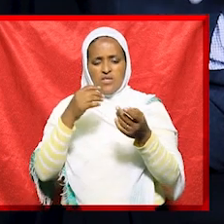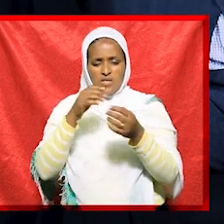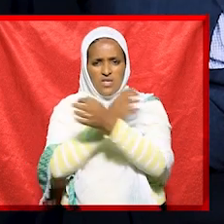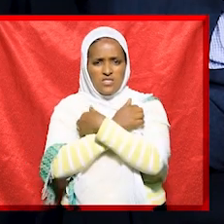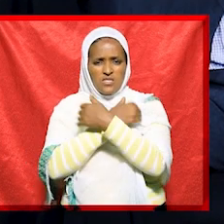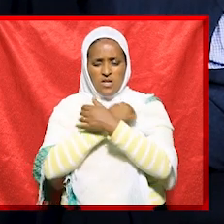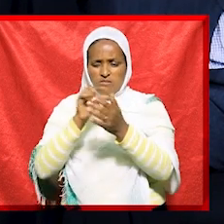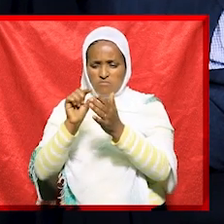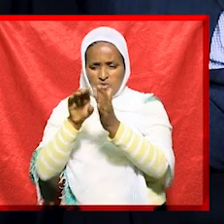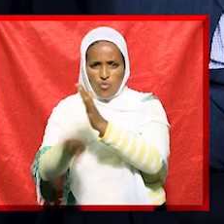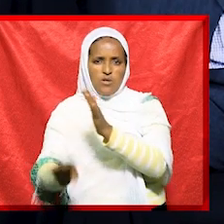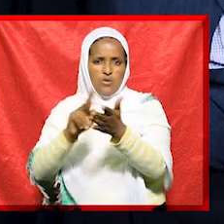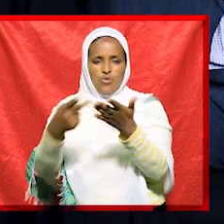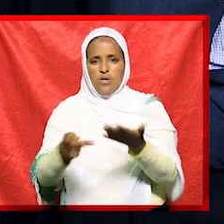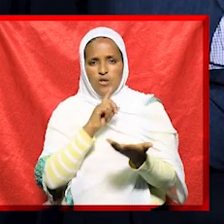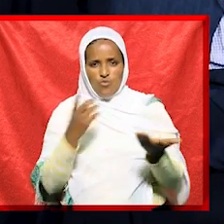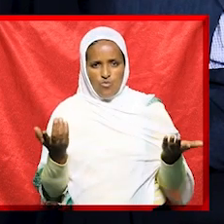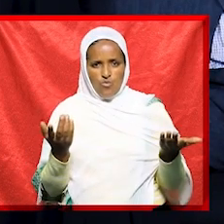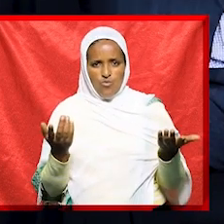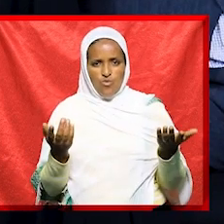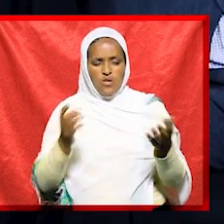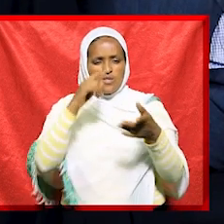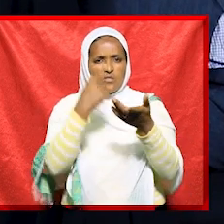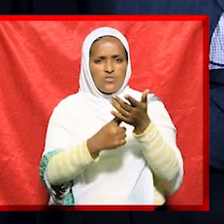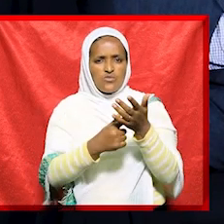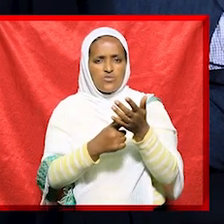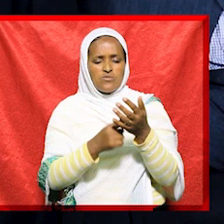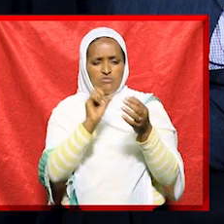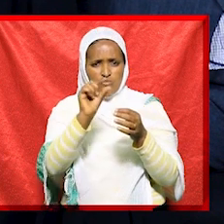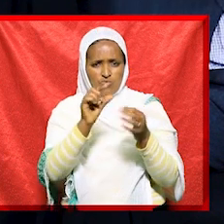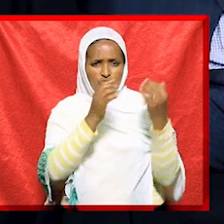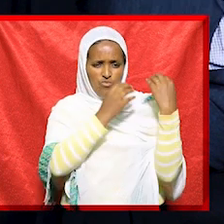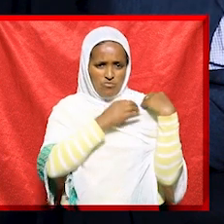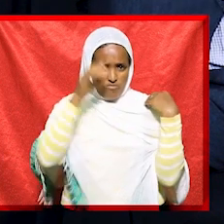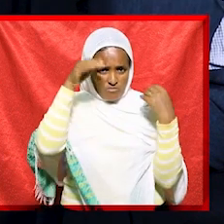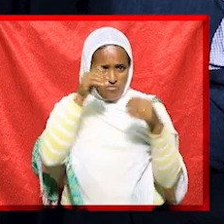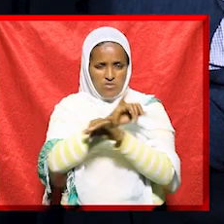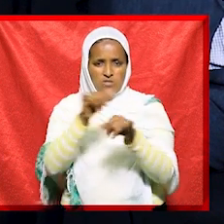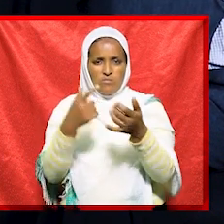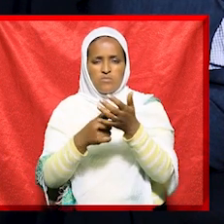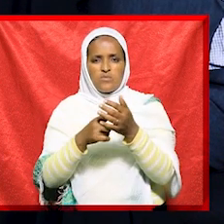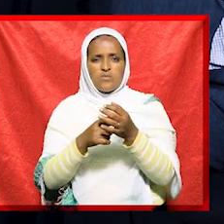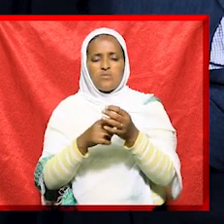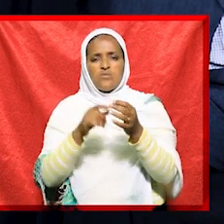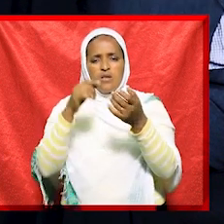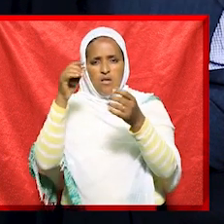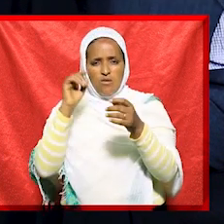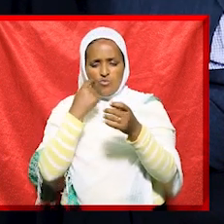በጣም የረከሰ ከእንስሳነትም የወደቀ ነው እንደው ይቺ ምን ጭናት ትንሹ